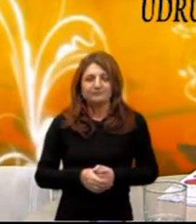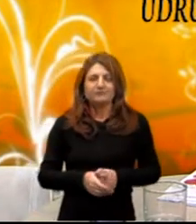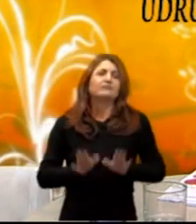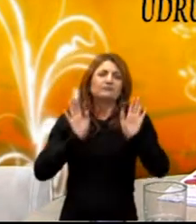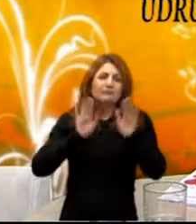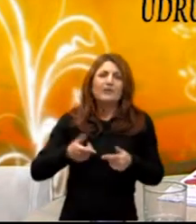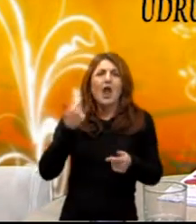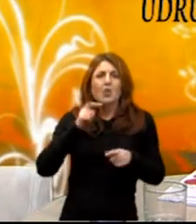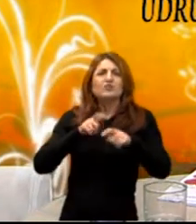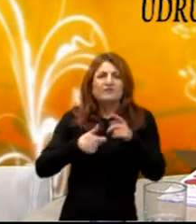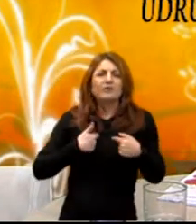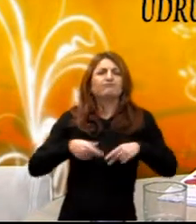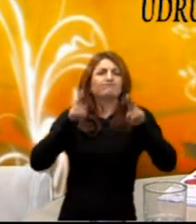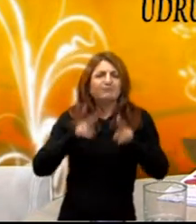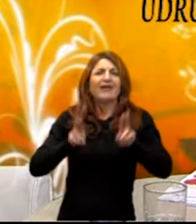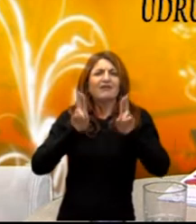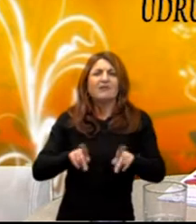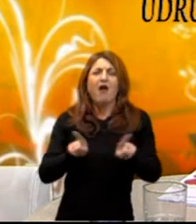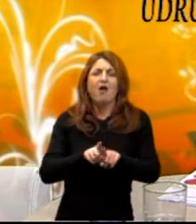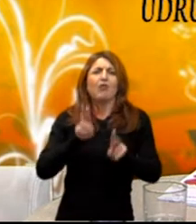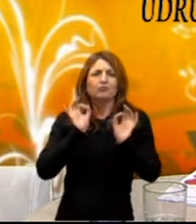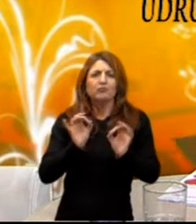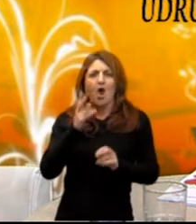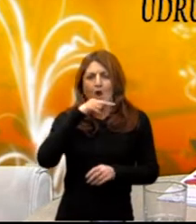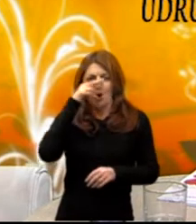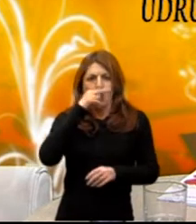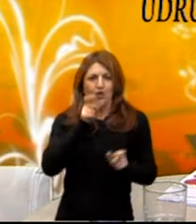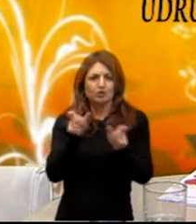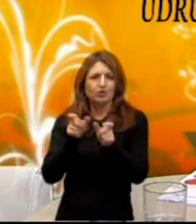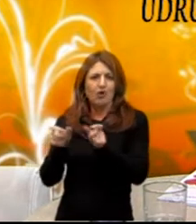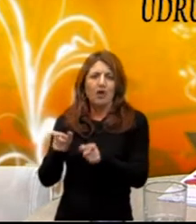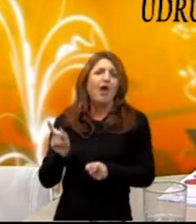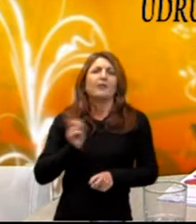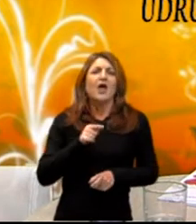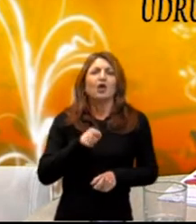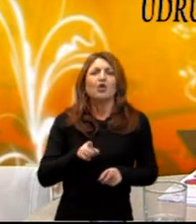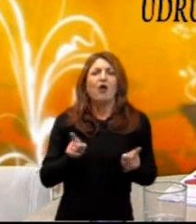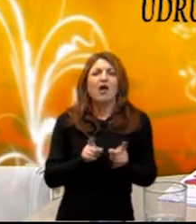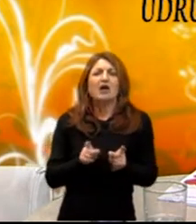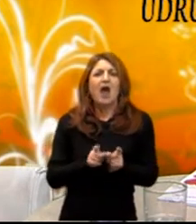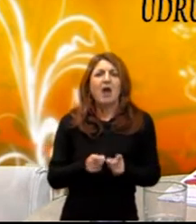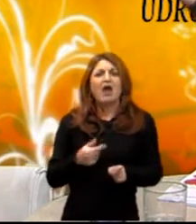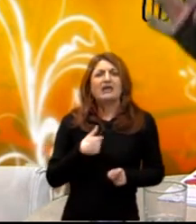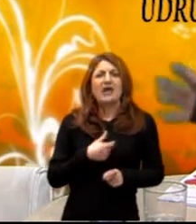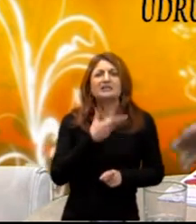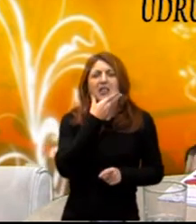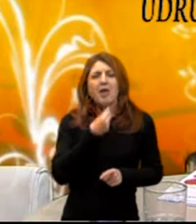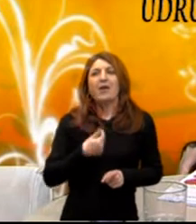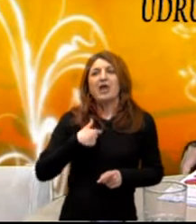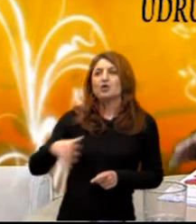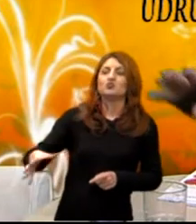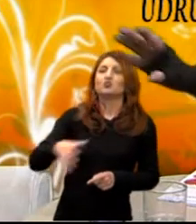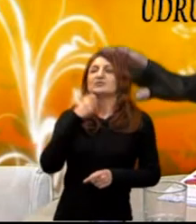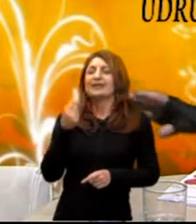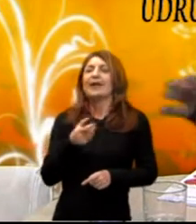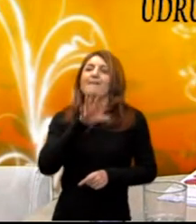se, evo to ponavljam zbog naših gledatelja. Mm-hmm. Da se zna da to nije, sad mi je lijepo, idem uzeti psa